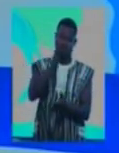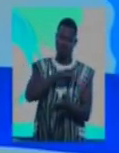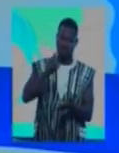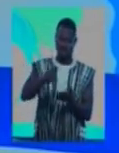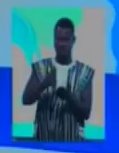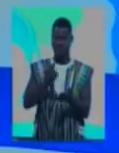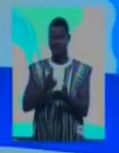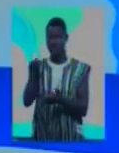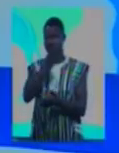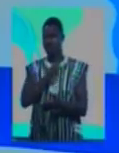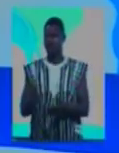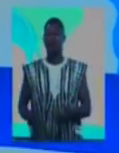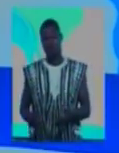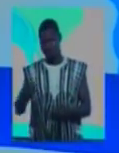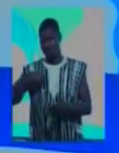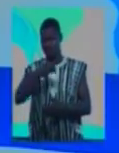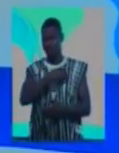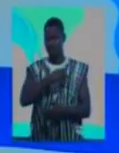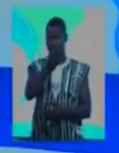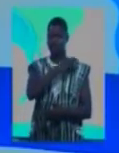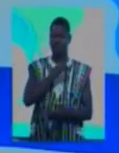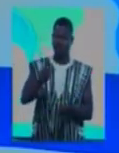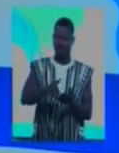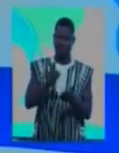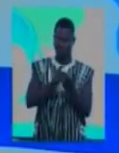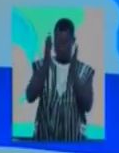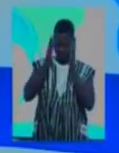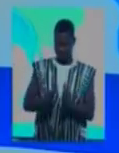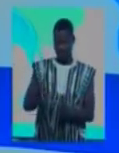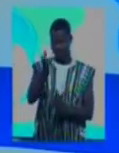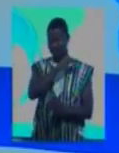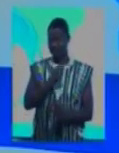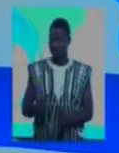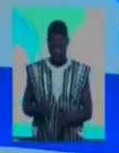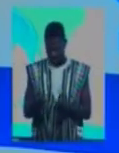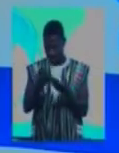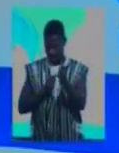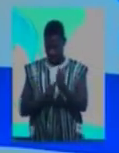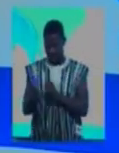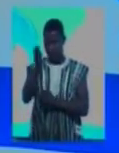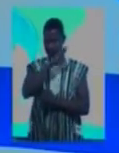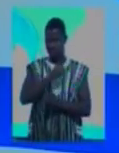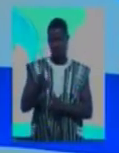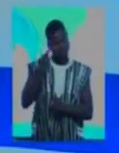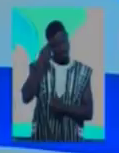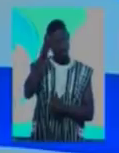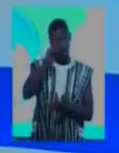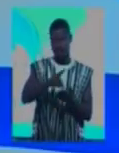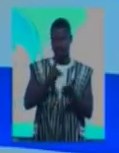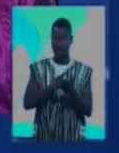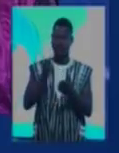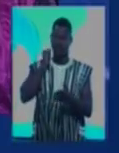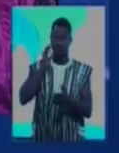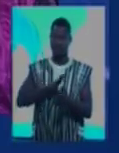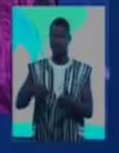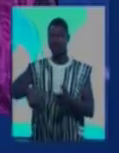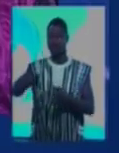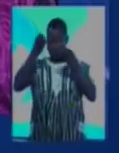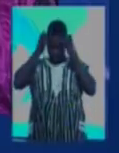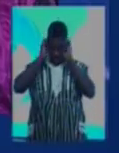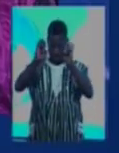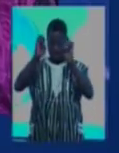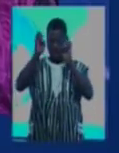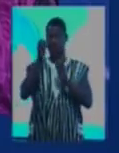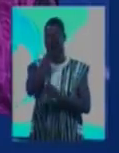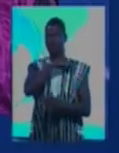des droits humains, très attachée à la cause des femmes, vous avez enseigné le droit à la faculté de droit de l'université